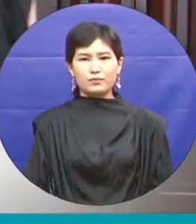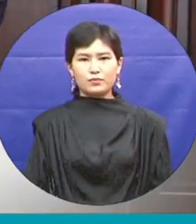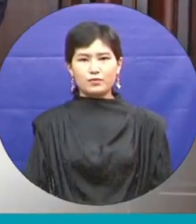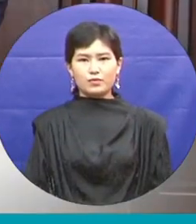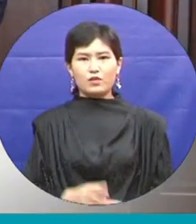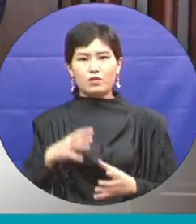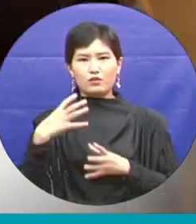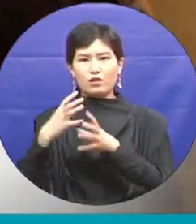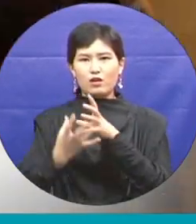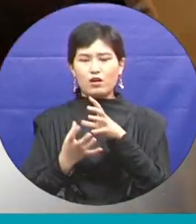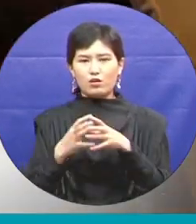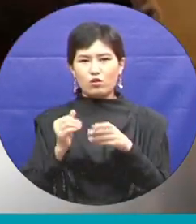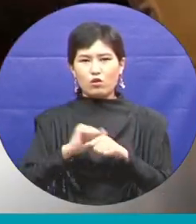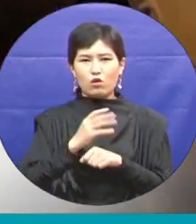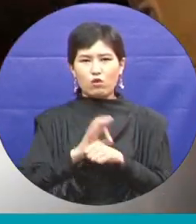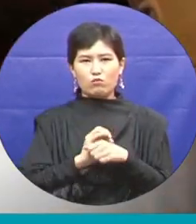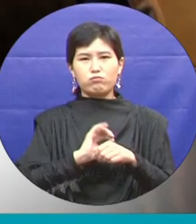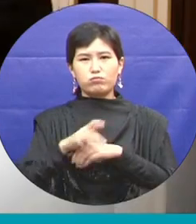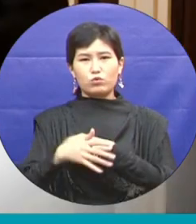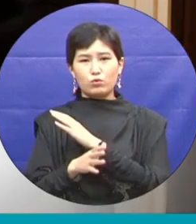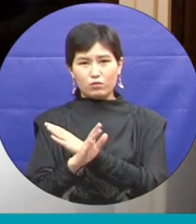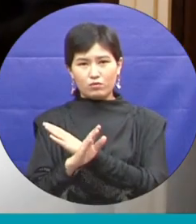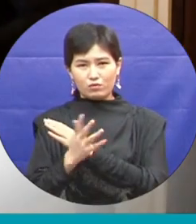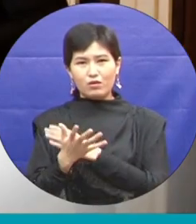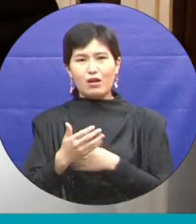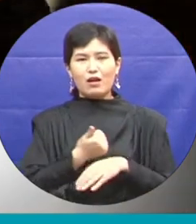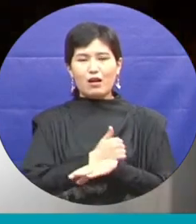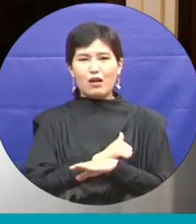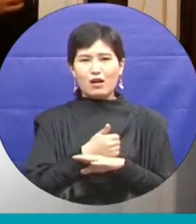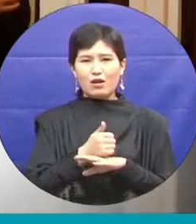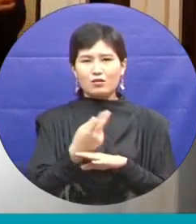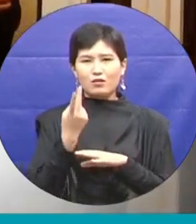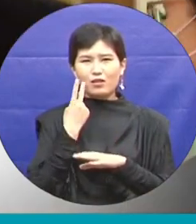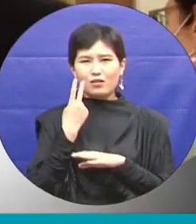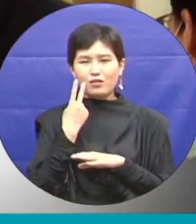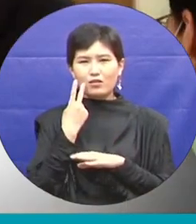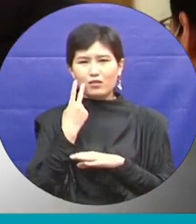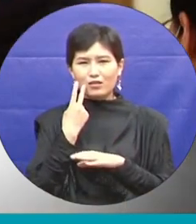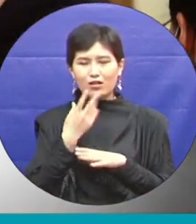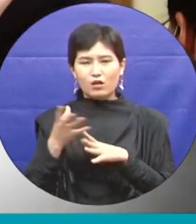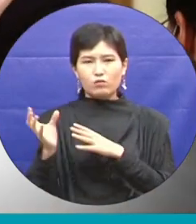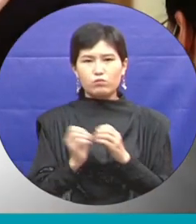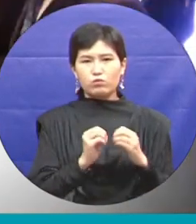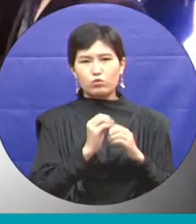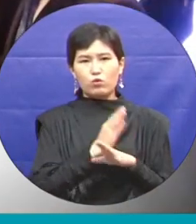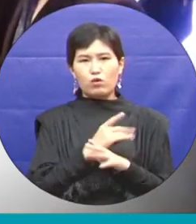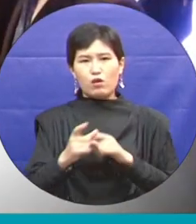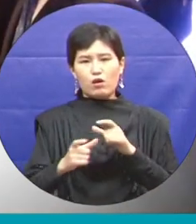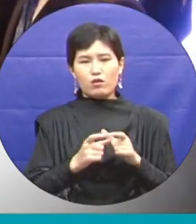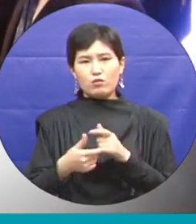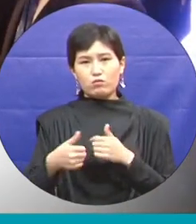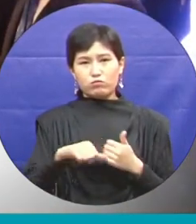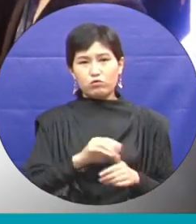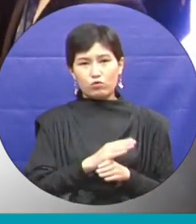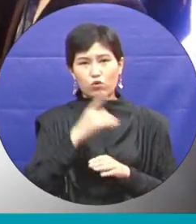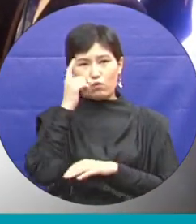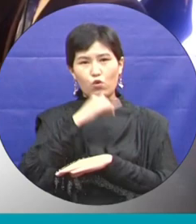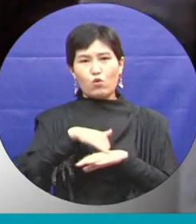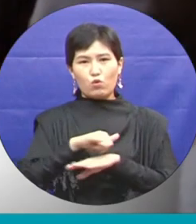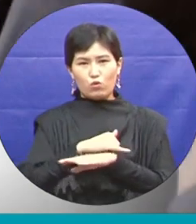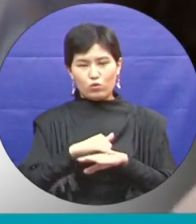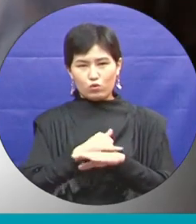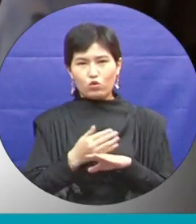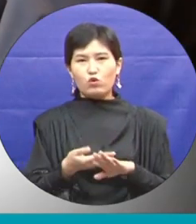За дэлхийн нэгдлийг хамарсан COVID-19 зардахлын улмаас аялал жуулчлалын салбар хамгийн их эдийн засгийн хохирол авсан. Сүүлийн 2 жилийн хугацаанд Монголд ирдэг гадаадын жуулчдын